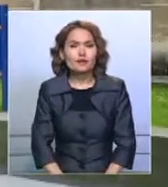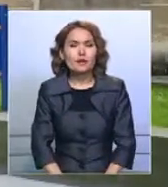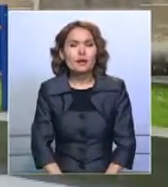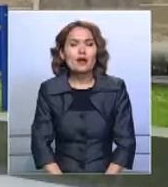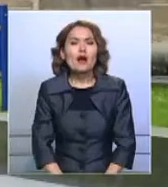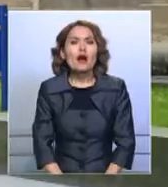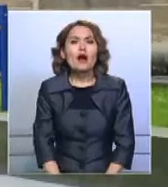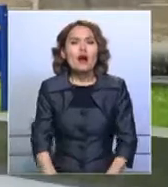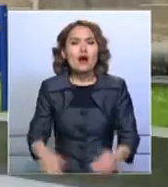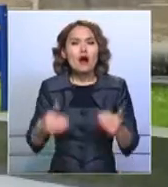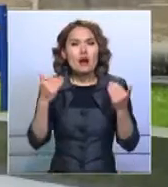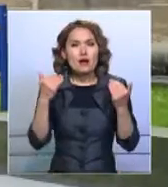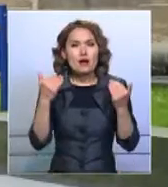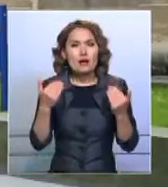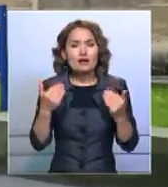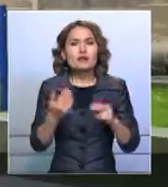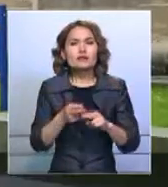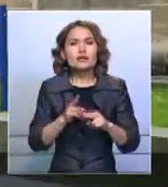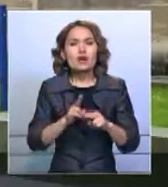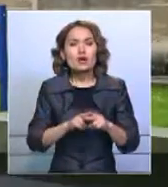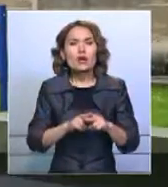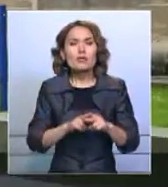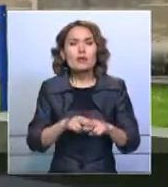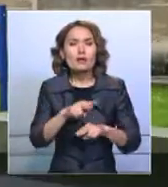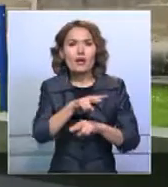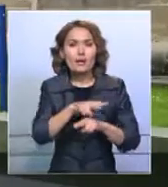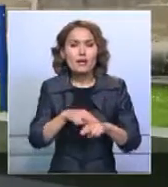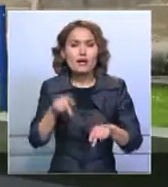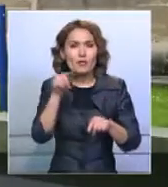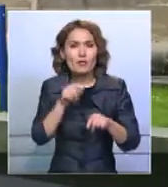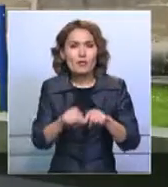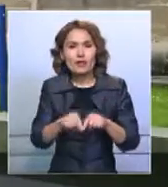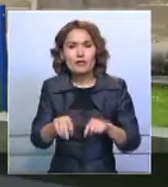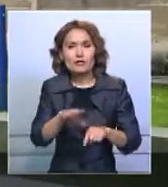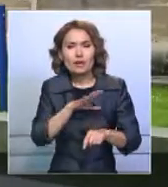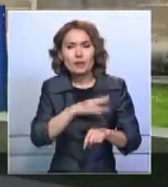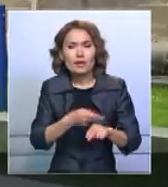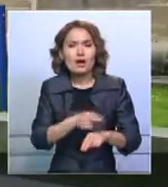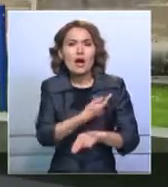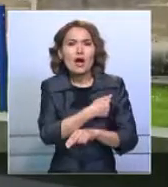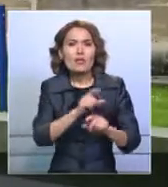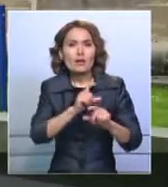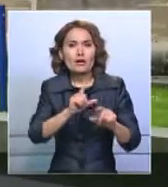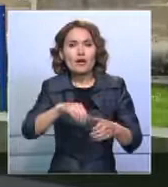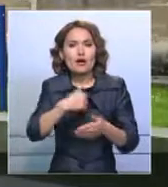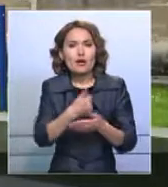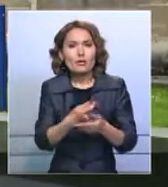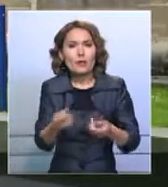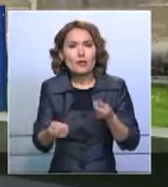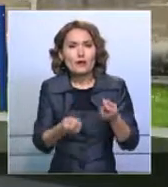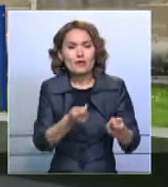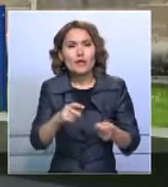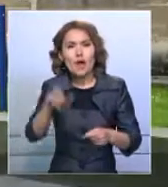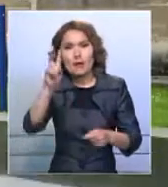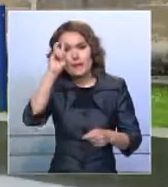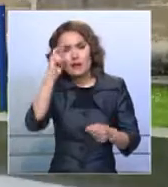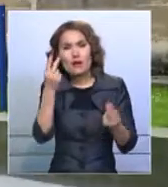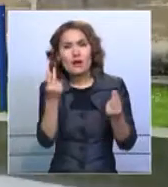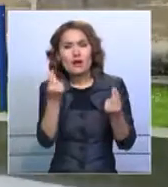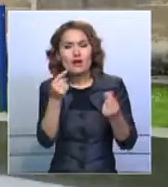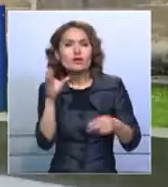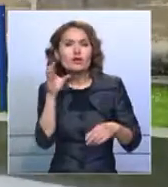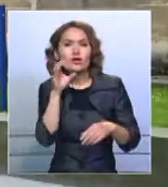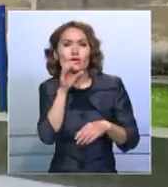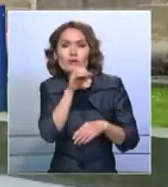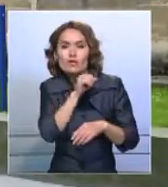Емхана кеңсесі мен пәтерлерде тінту операциясына 150-ден аса қызметкеріміз қатысты. Нәтижесінде Екатеринасы есімді азаматша мемлекет қазынасына 1 миллион